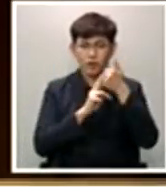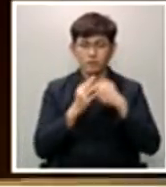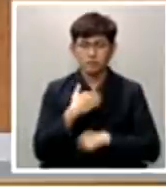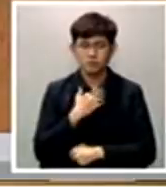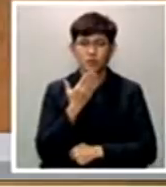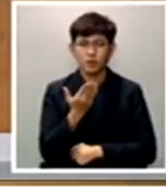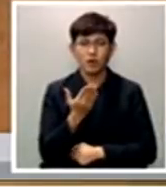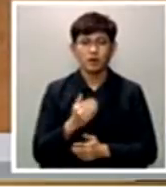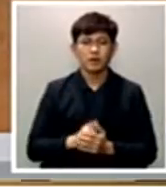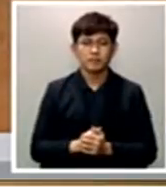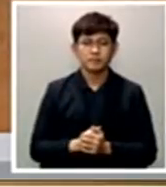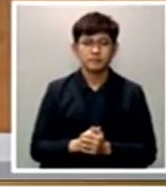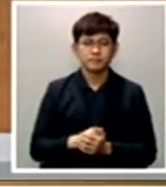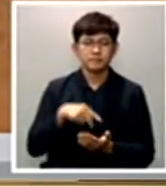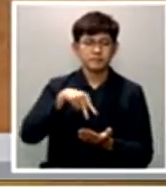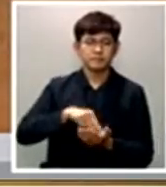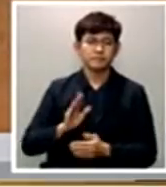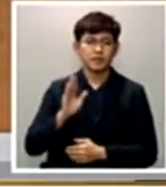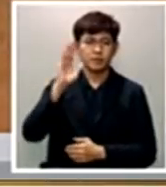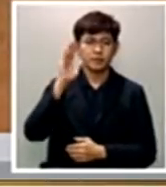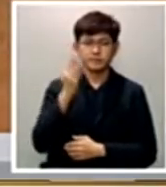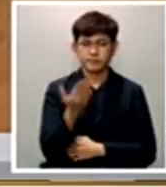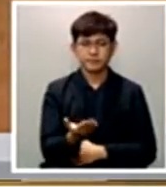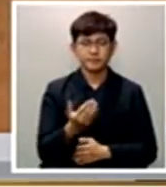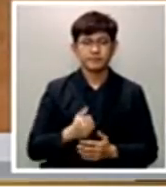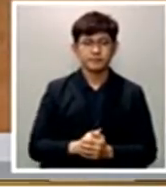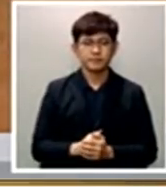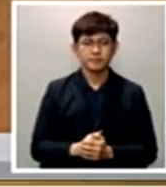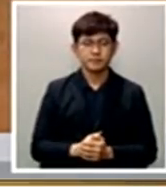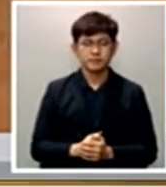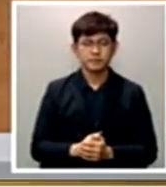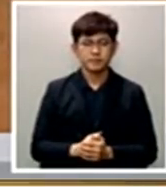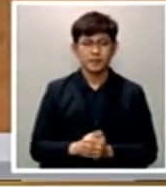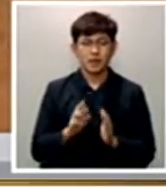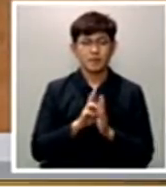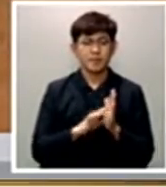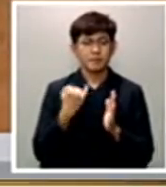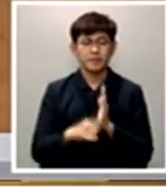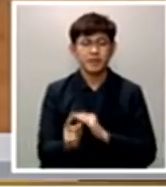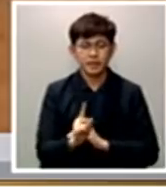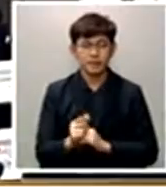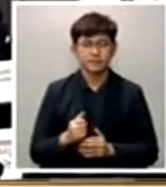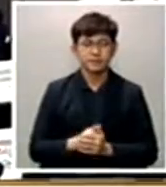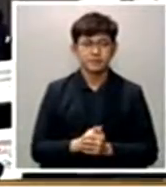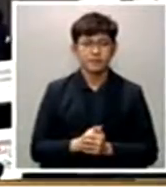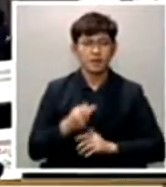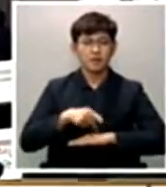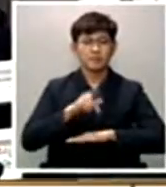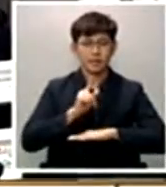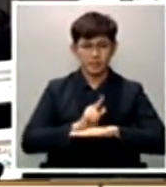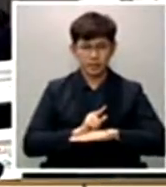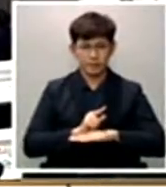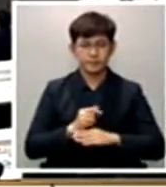ครับมีท่านอภิเชษฐ์ประท้วงเชิญท่านอภิเชษฐ์ครับประท้วงผิดข้อบังคับข้อไหนครับ กราบเรียนท่านประธานที่เคาร